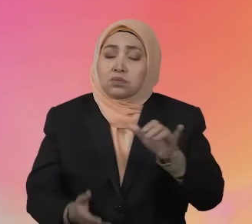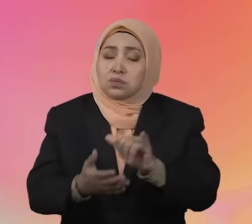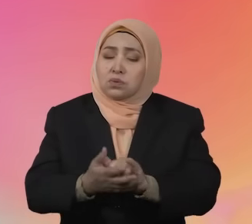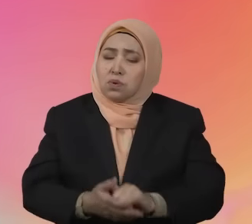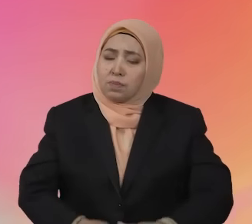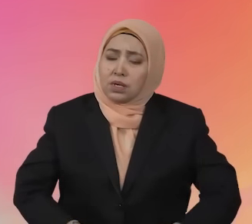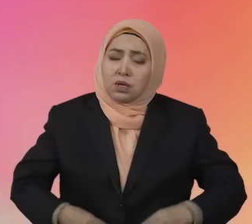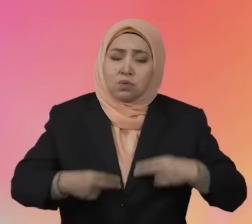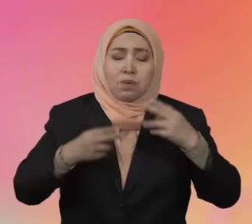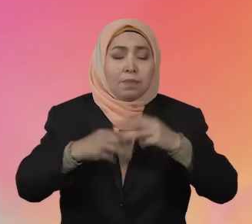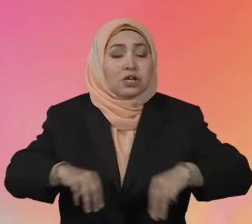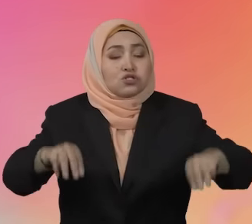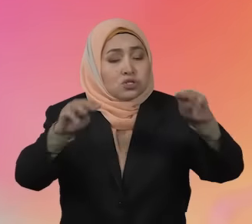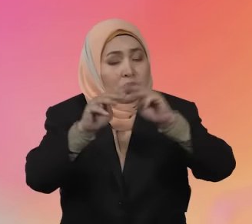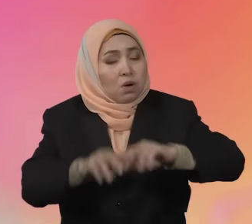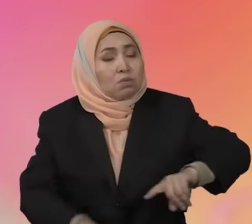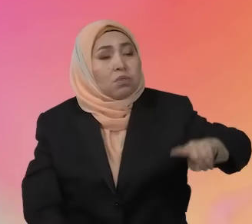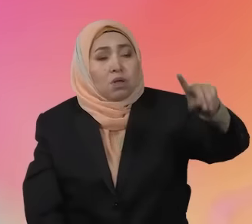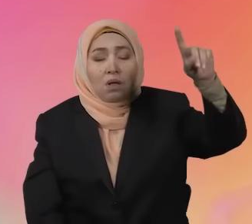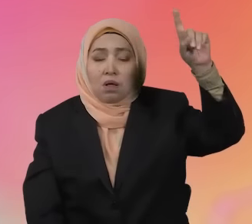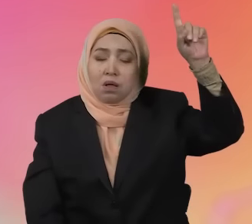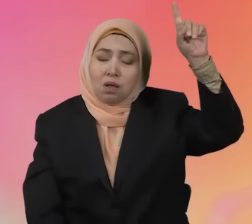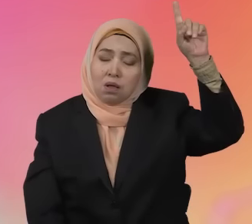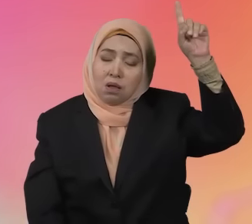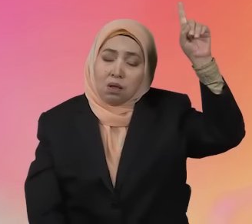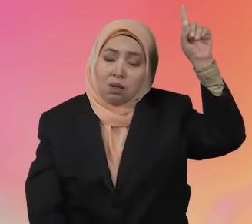ya'muru masajid